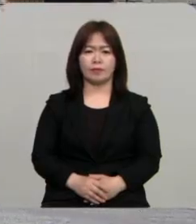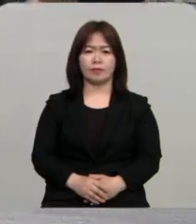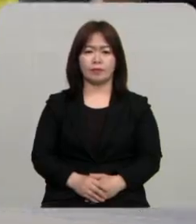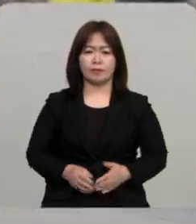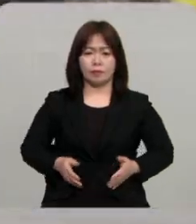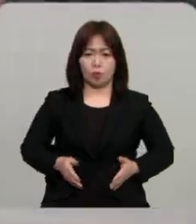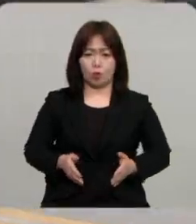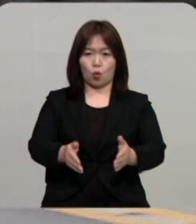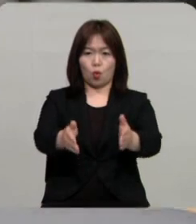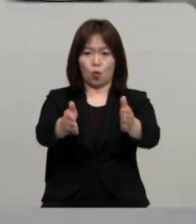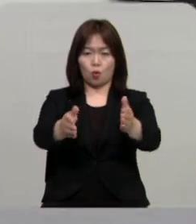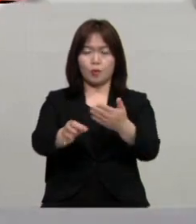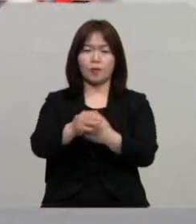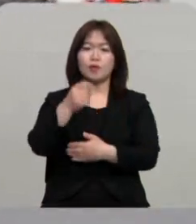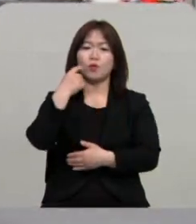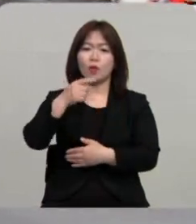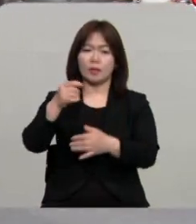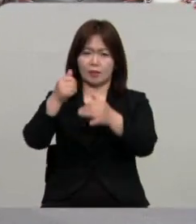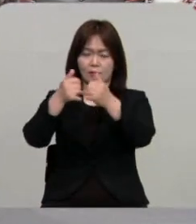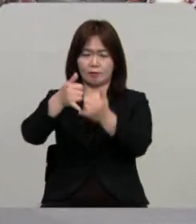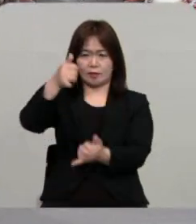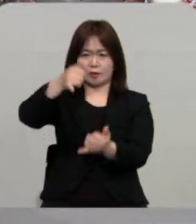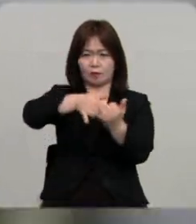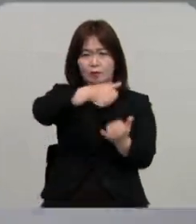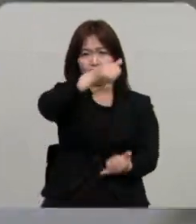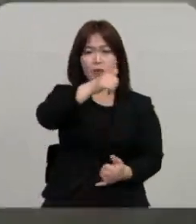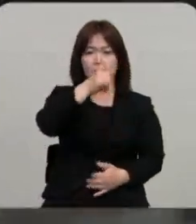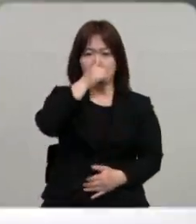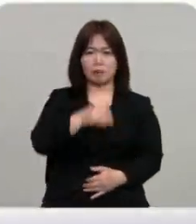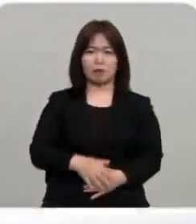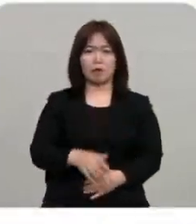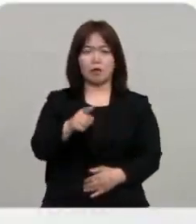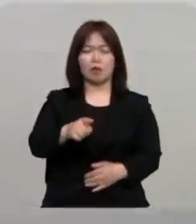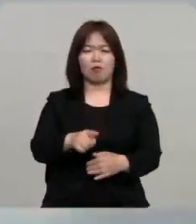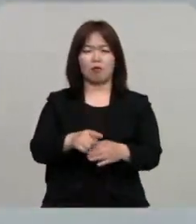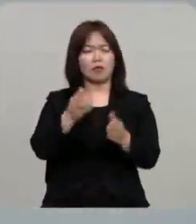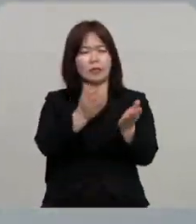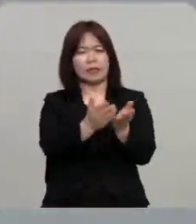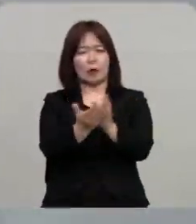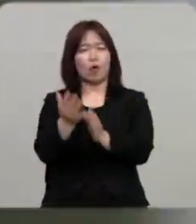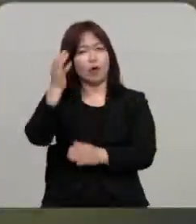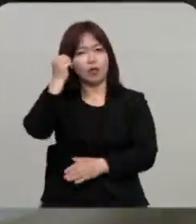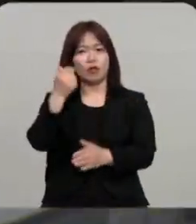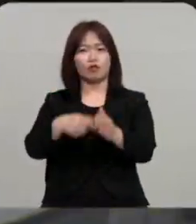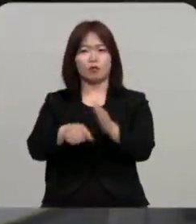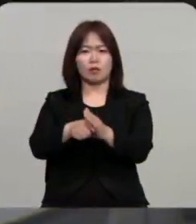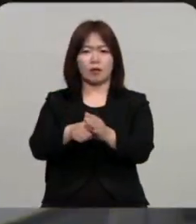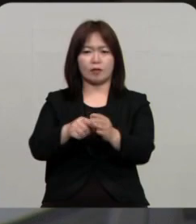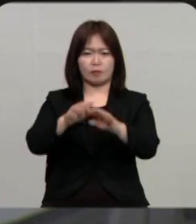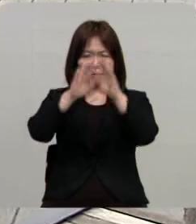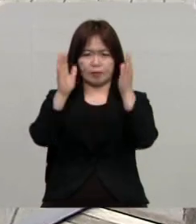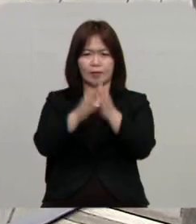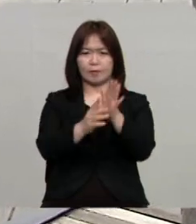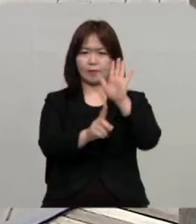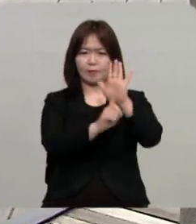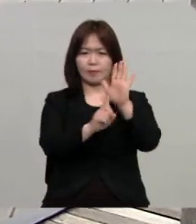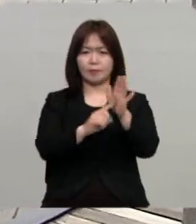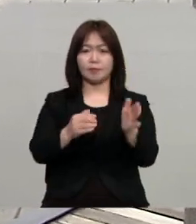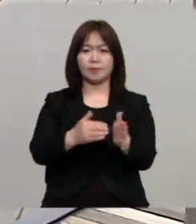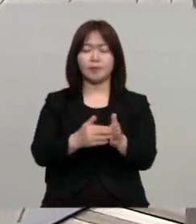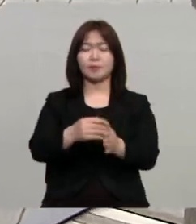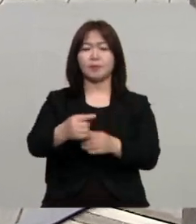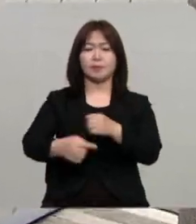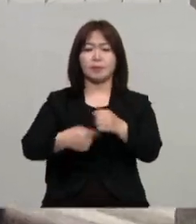도로를 따라 늘어선 노란 현수막. 시민들이 세월호 참사를 기억하려 내건 외침막입니다.